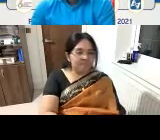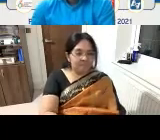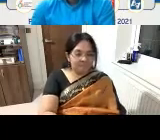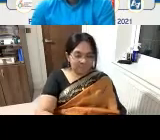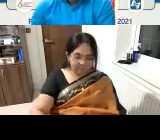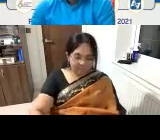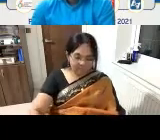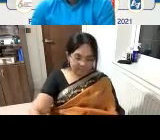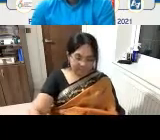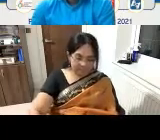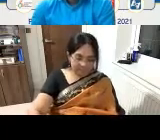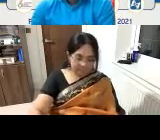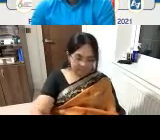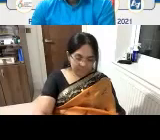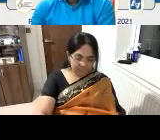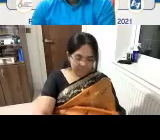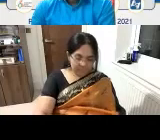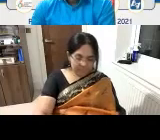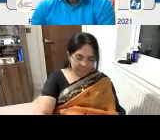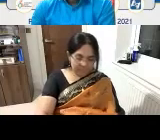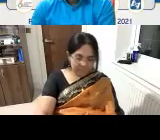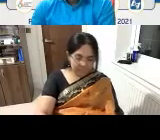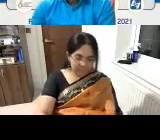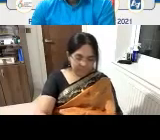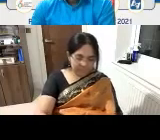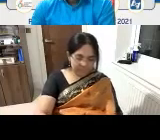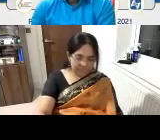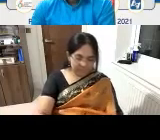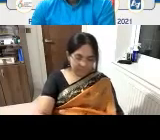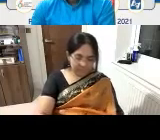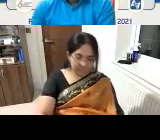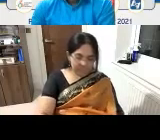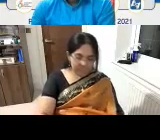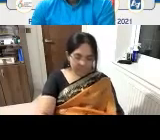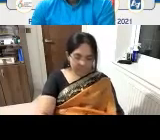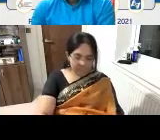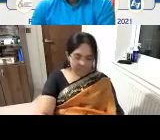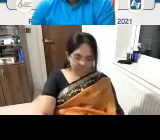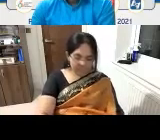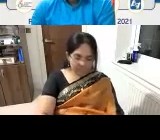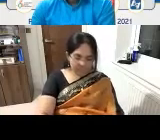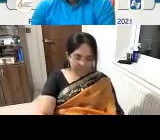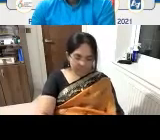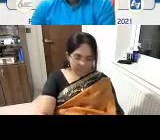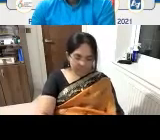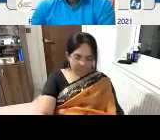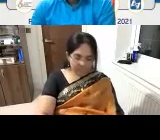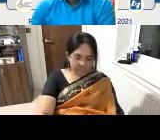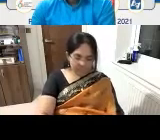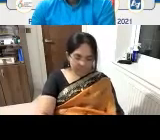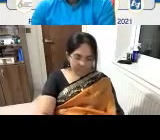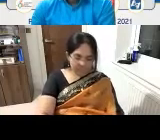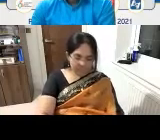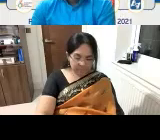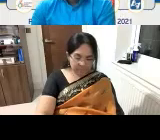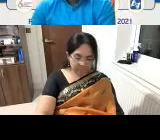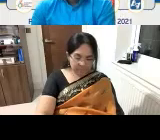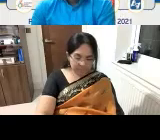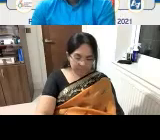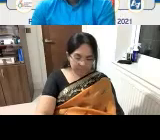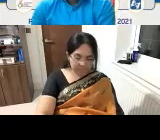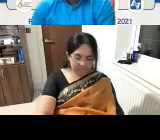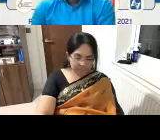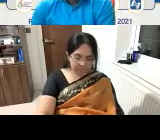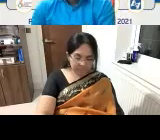सकते, उसके साथ में कोई ना कोई फिजिकल या मेंटल कंडीशन भी हो सकती है साथ में. जैसे